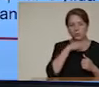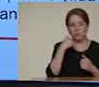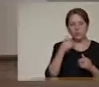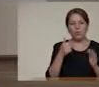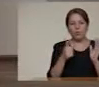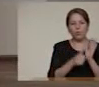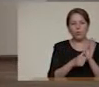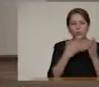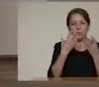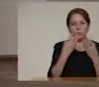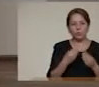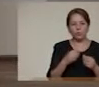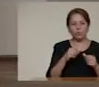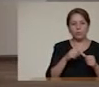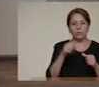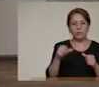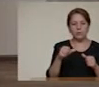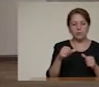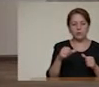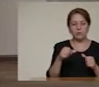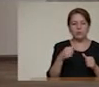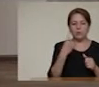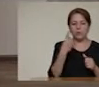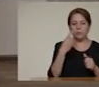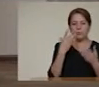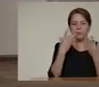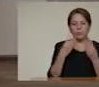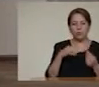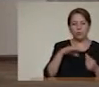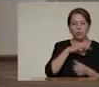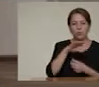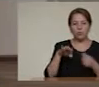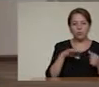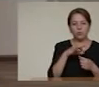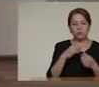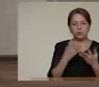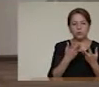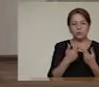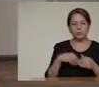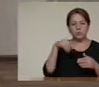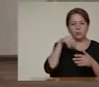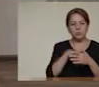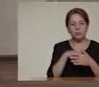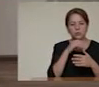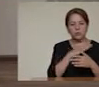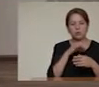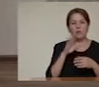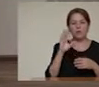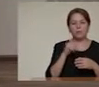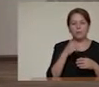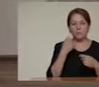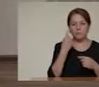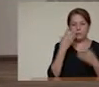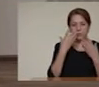6 kundan farqlanishi natijasida bir kun ortiqcha hisobi kiritila boshlandi va bir kun orqada bu